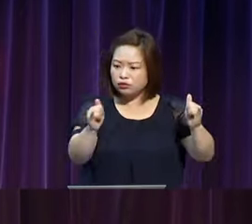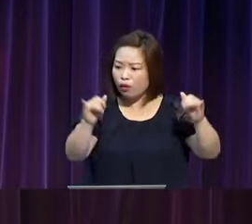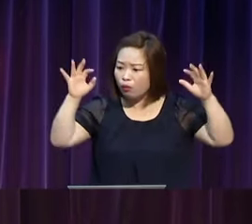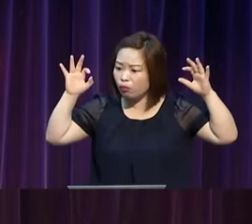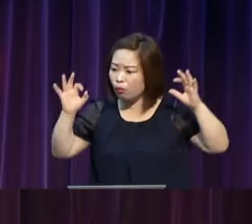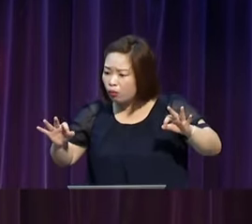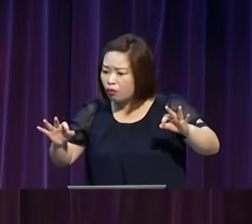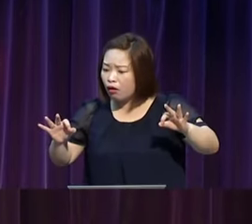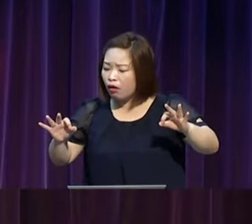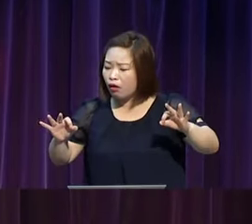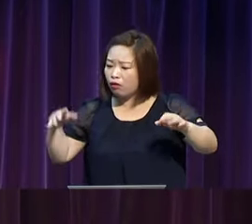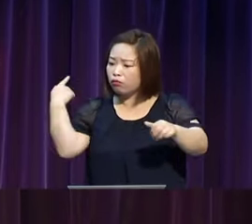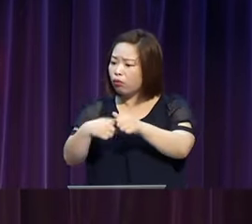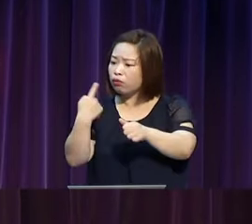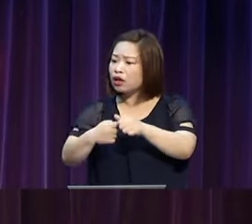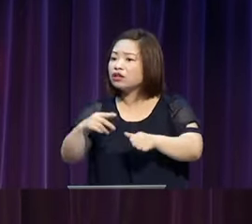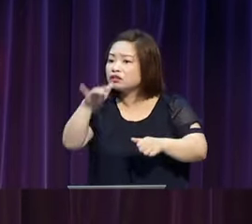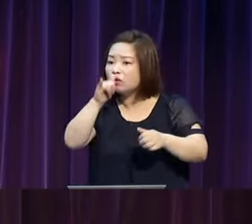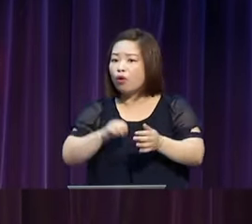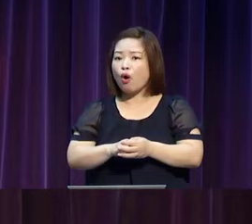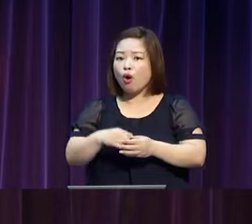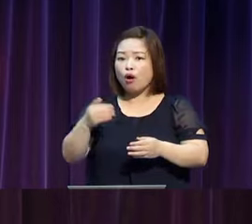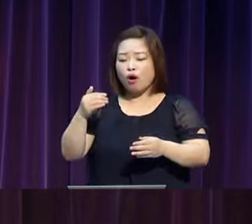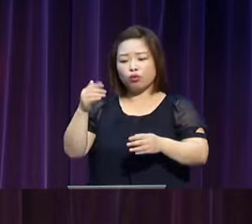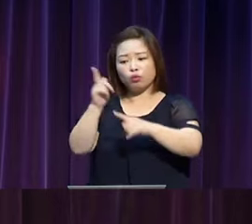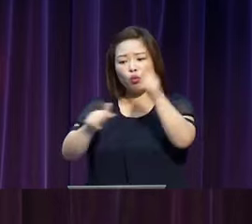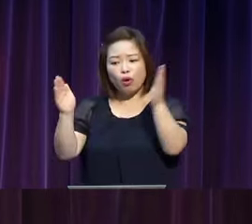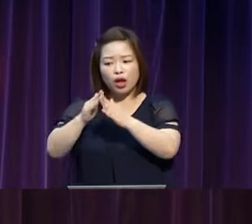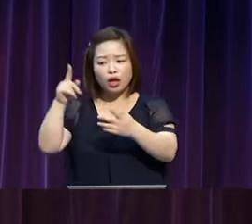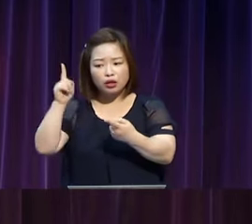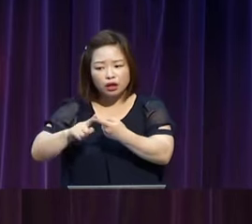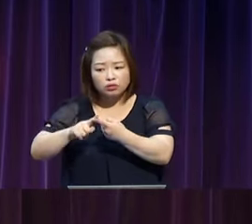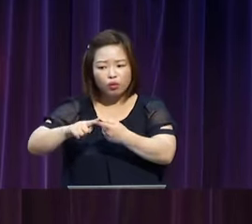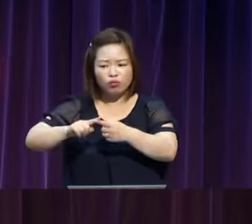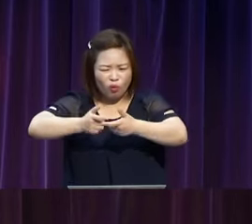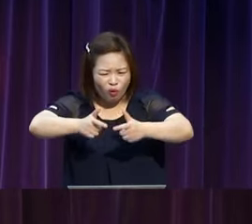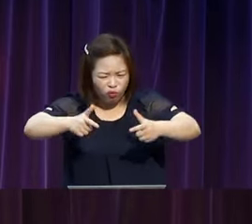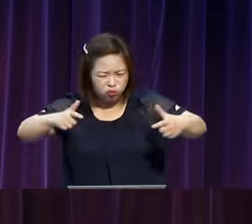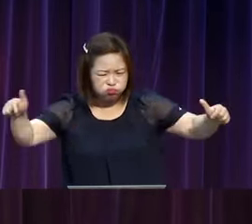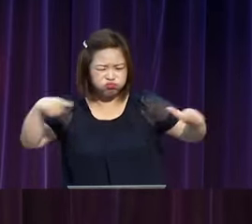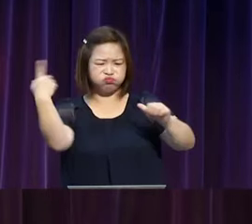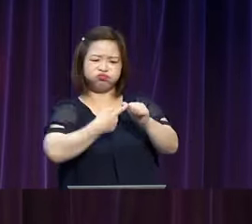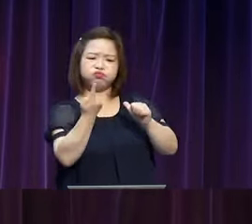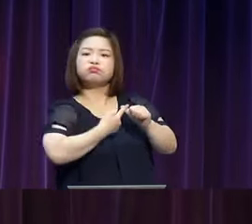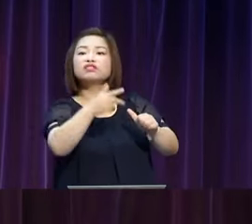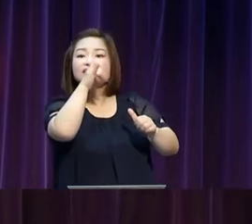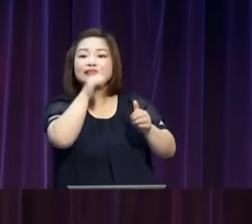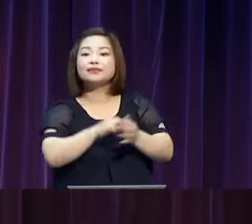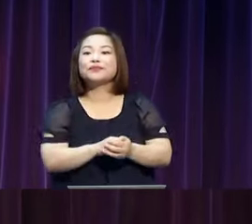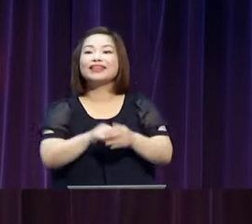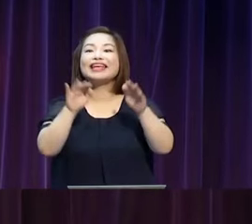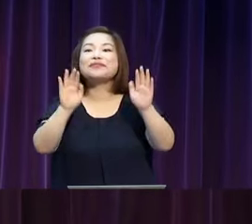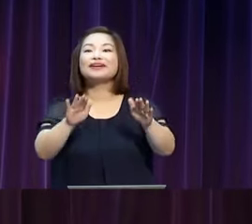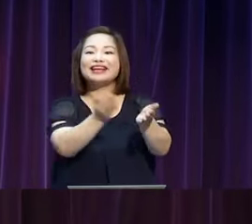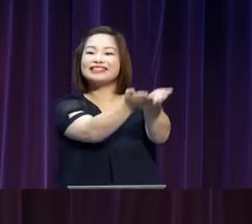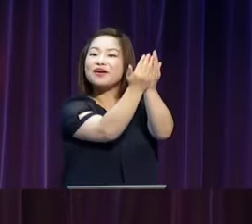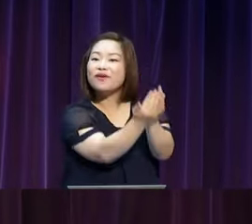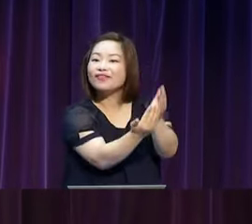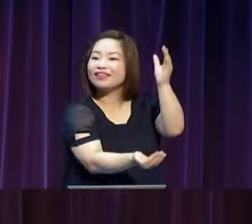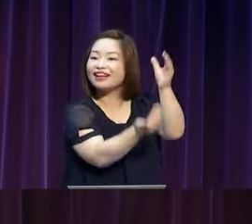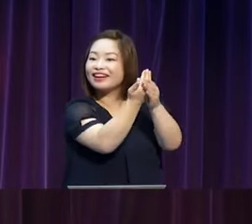합니다. 알고 말하는 게 아니에요. 예? 이번에 세월호 사건